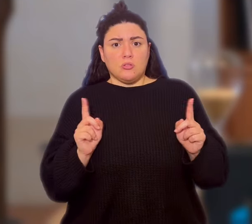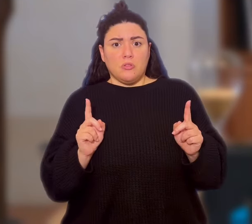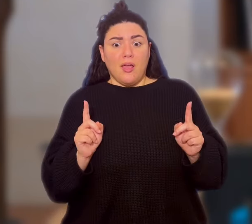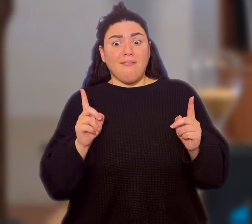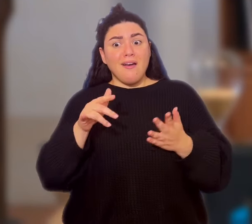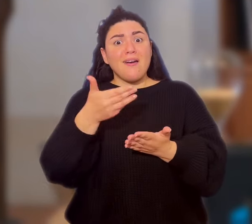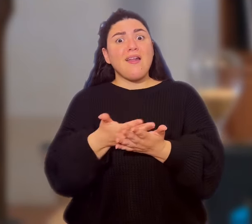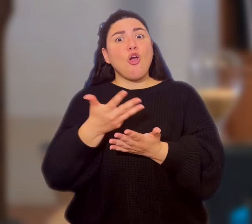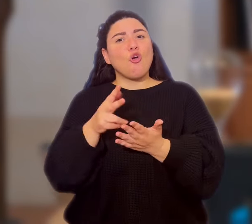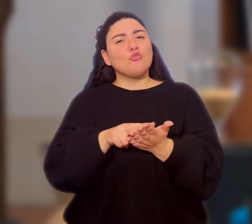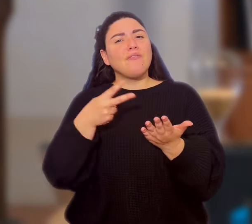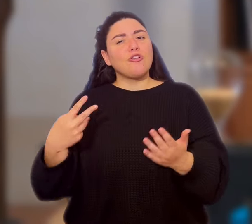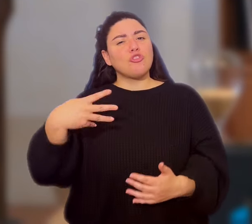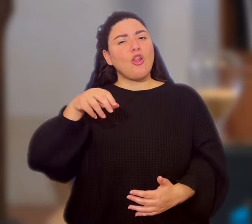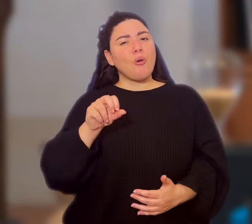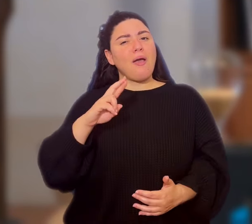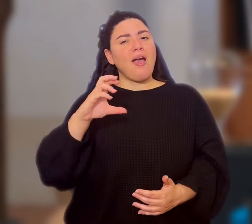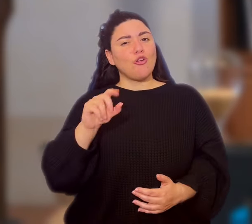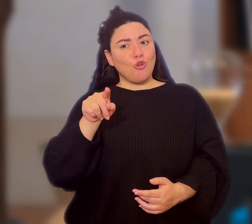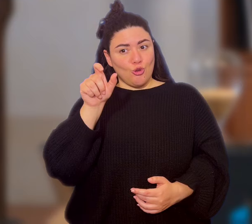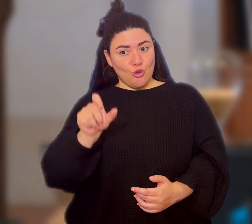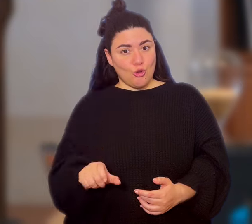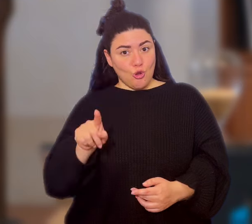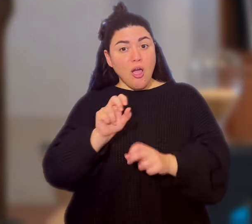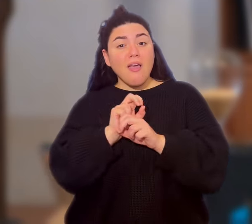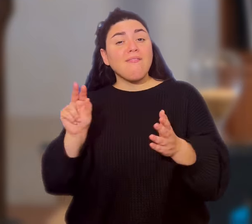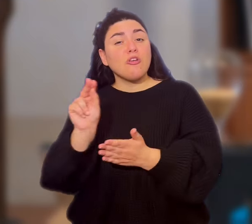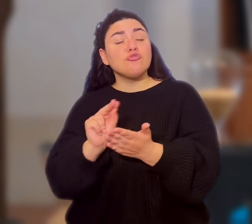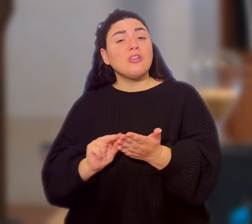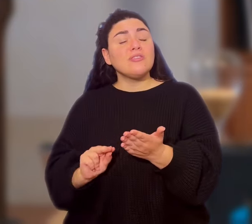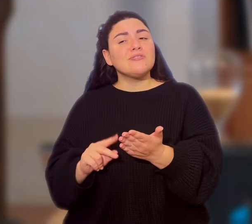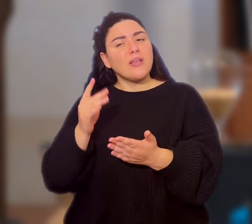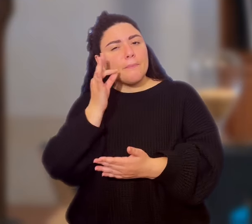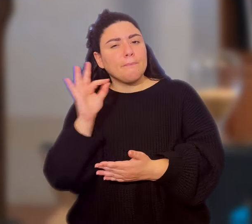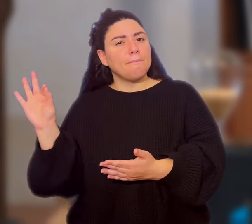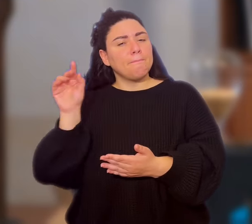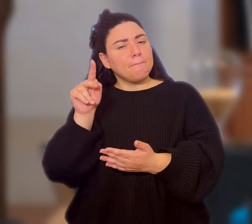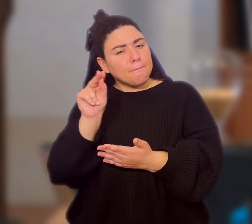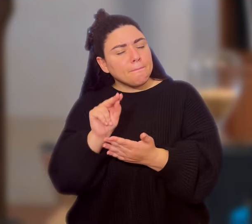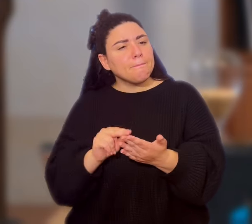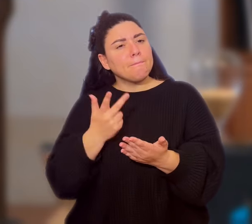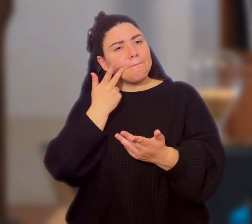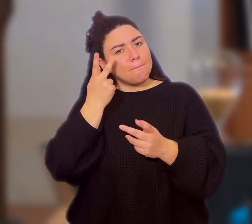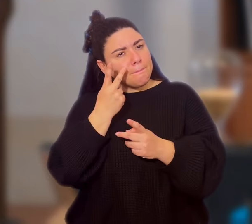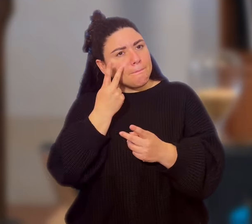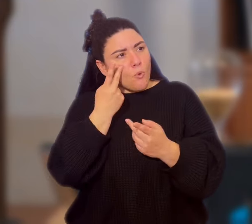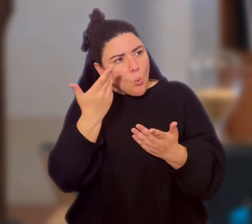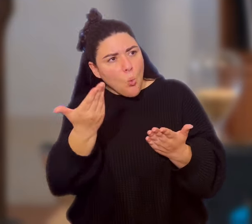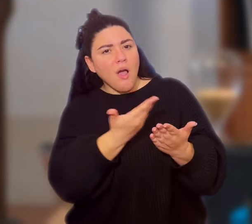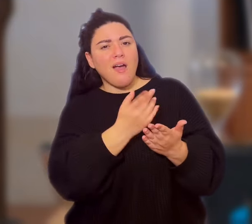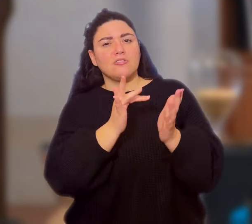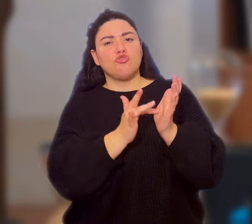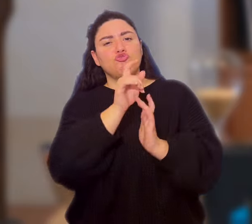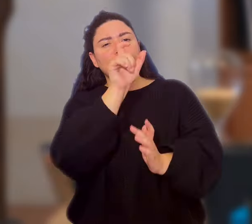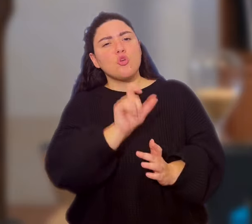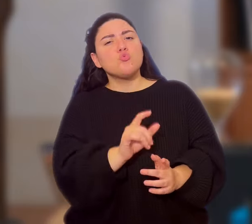del vangelo di Marco e l'evangelista in modo particolare insiste su questa umanità sofferente